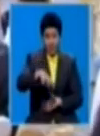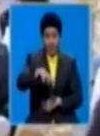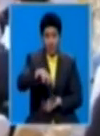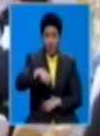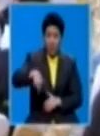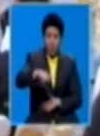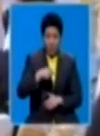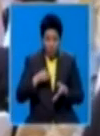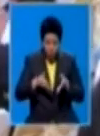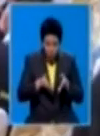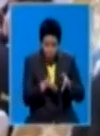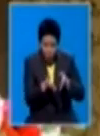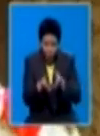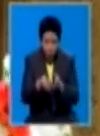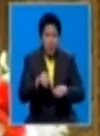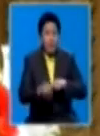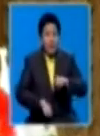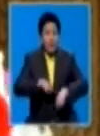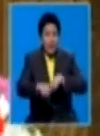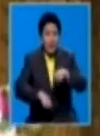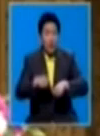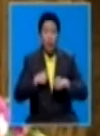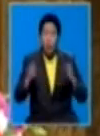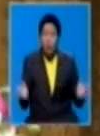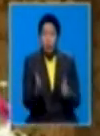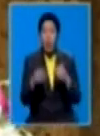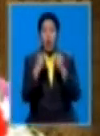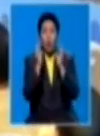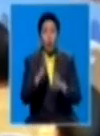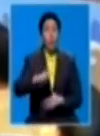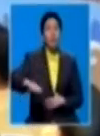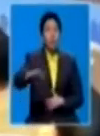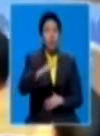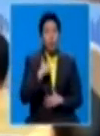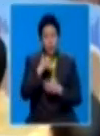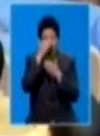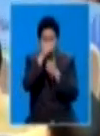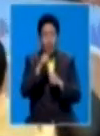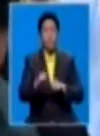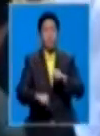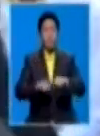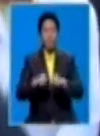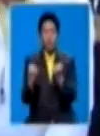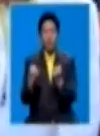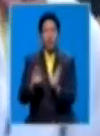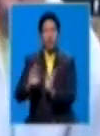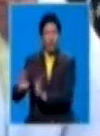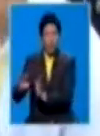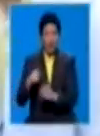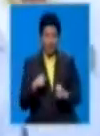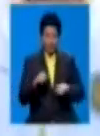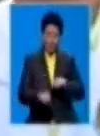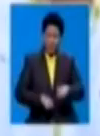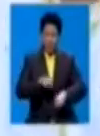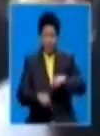จัดทำช่องทางจักรยานและส่งเสริมการสนับสนุนให้ประชาชนหันมาใช้จักรยานแทนการใช้รถยนต์ในการสัญจรไปมาอ